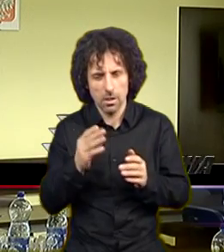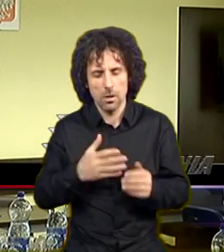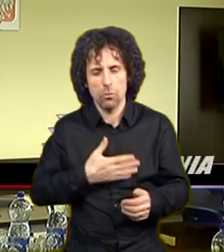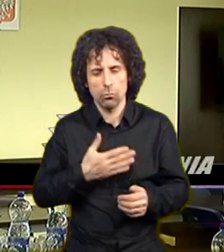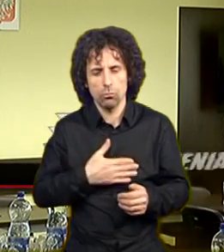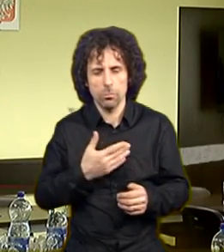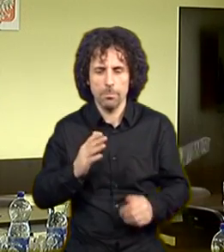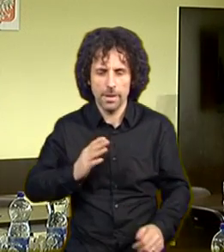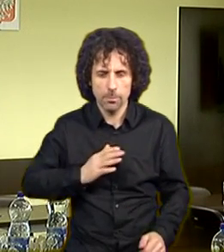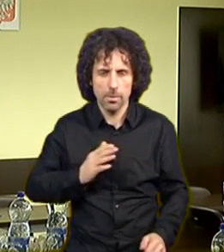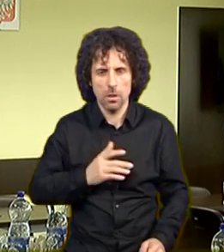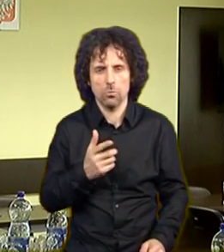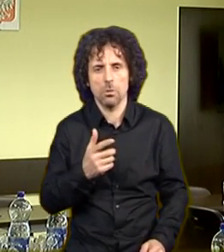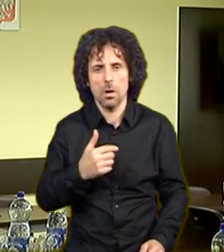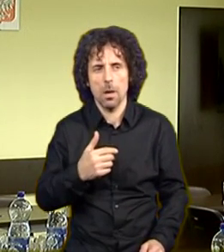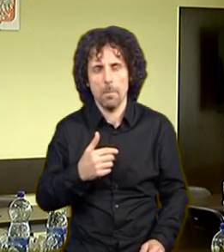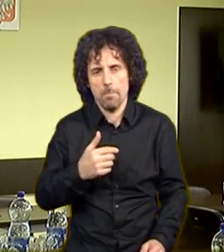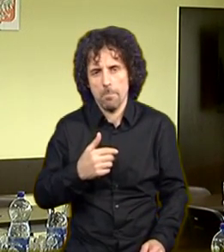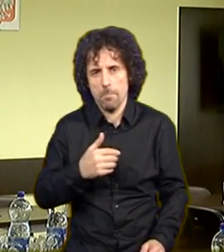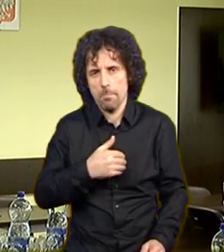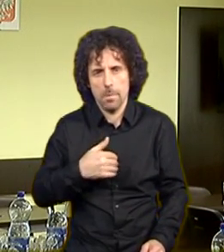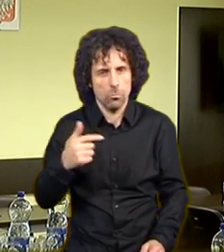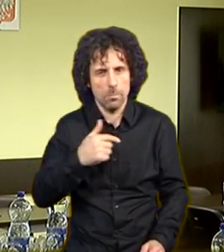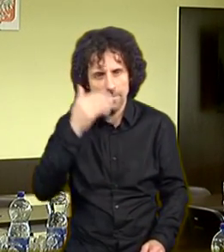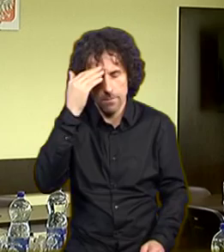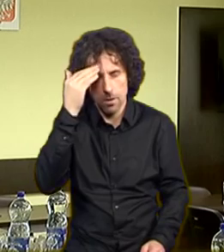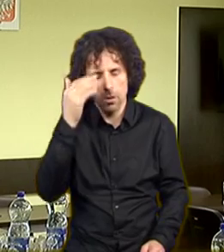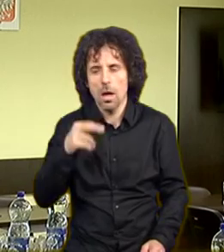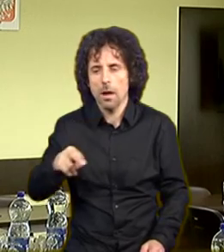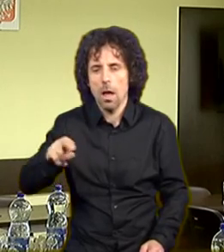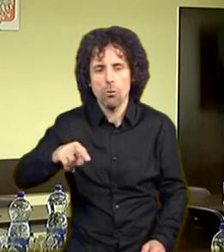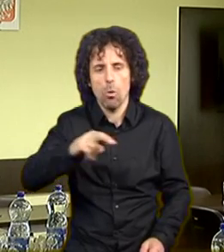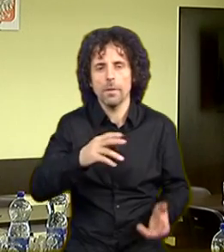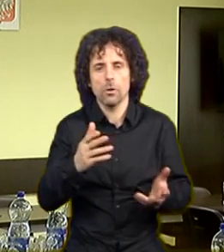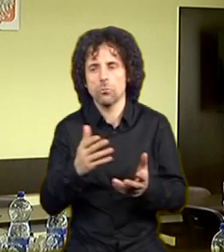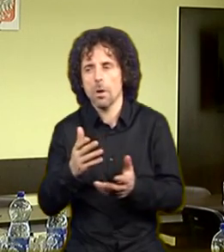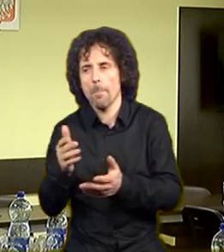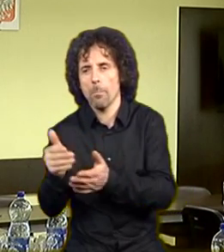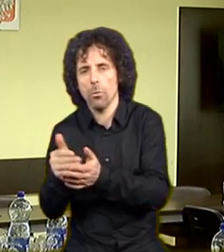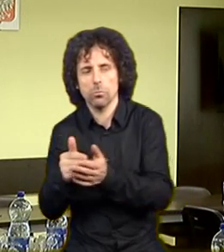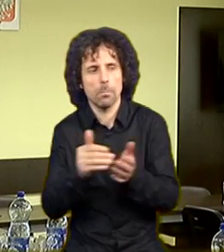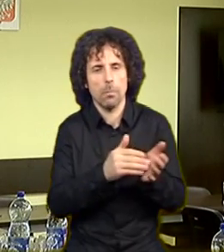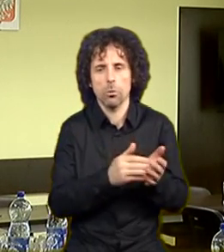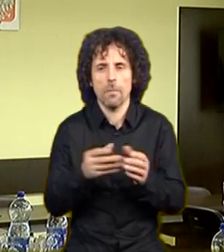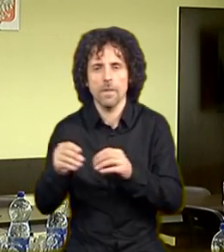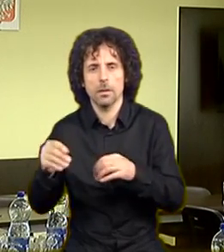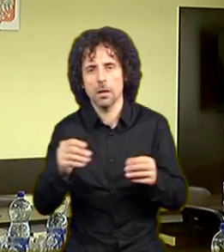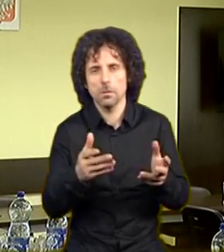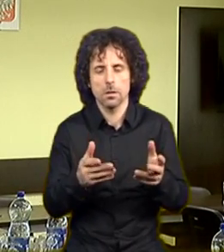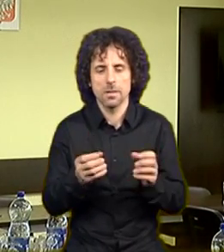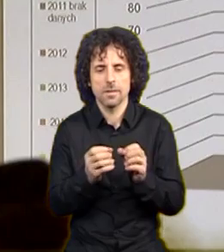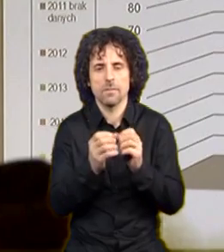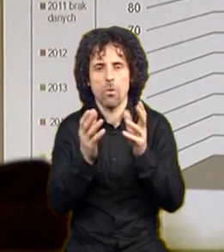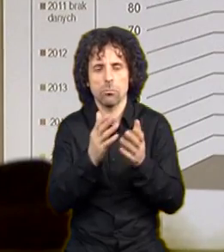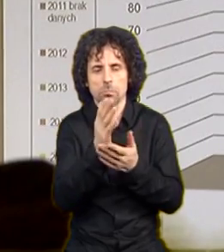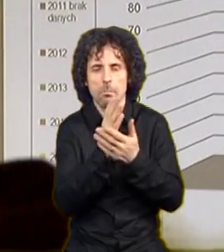mieszkaniec mógł się czuć coraz bardziej bezpiecznie, żebyśmy wiedzieli w których rejonach tej służby prewencyjnej, czy też operacyjnej musi być